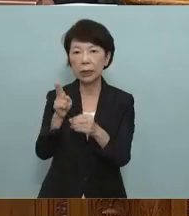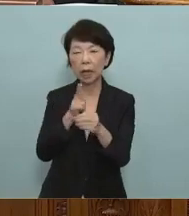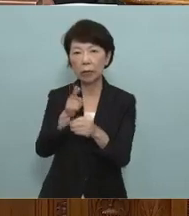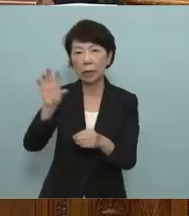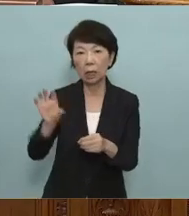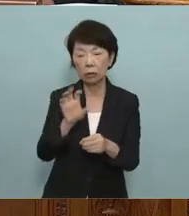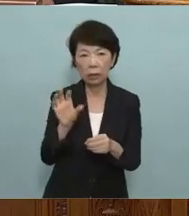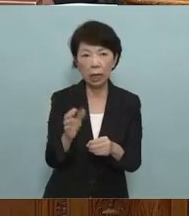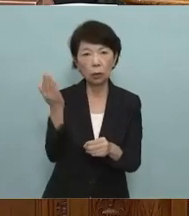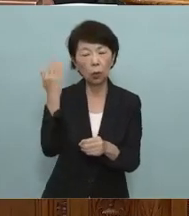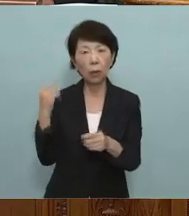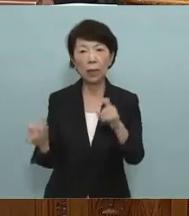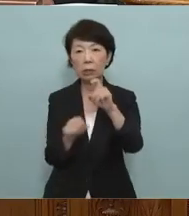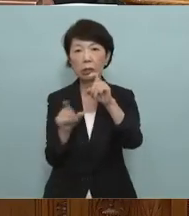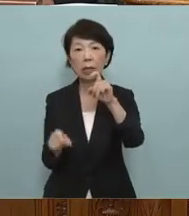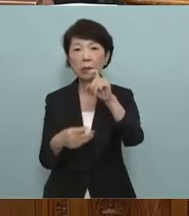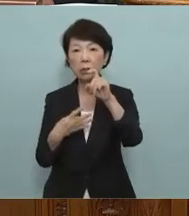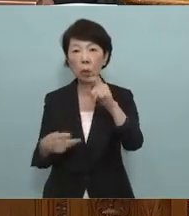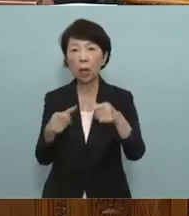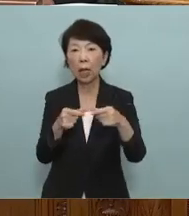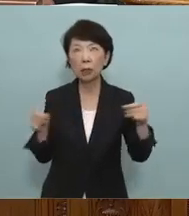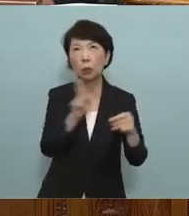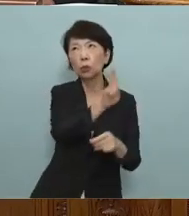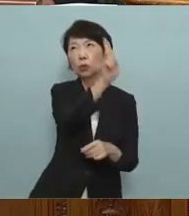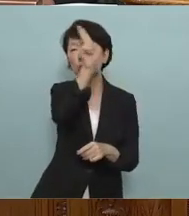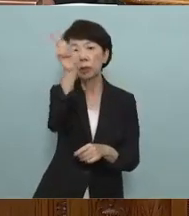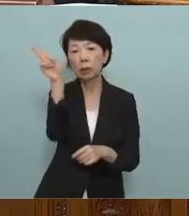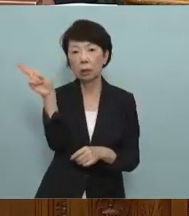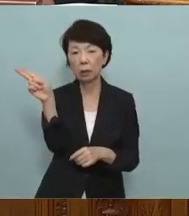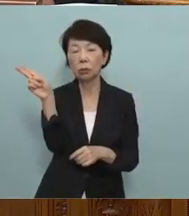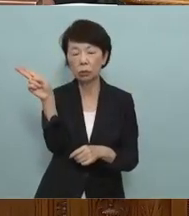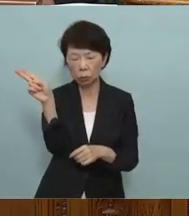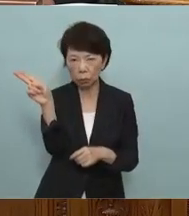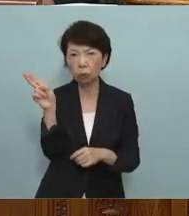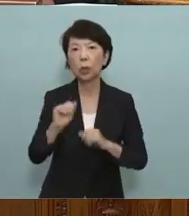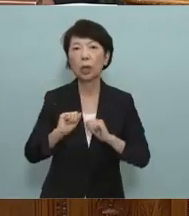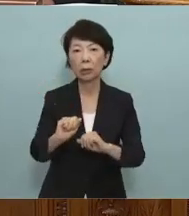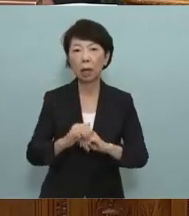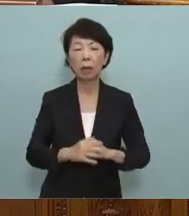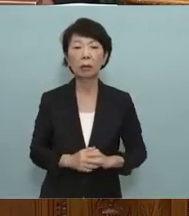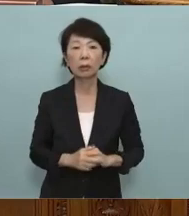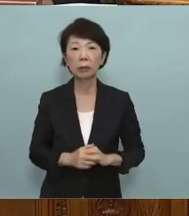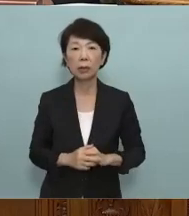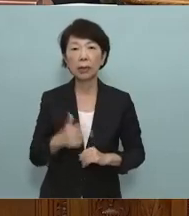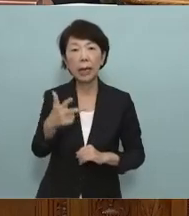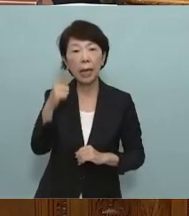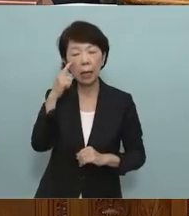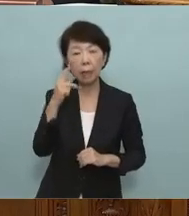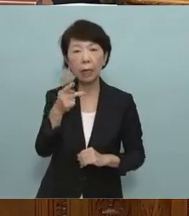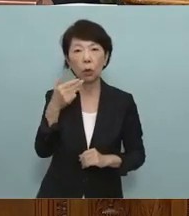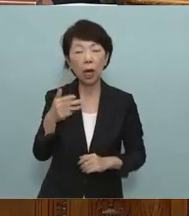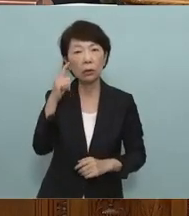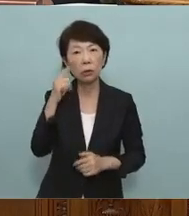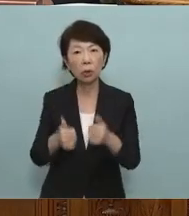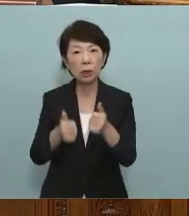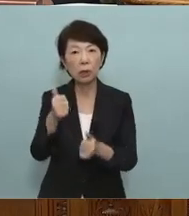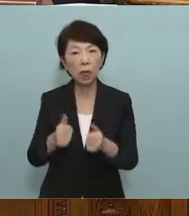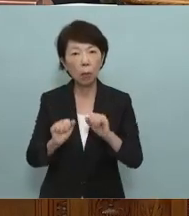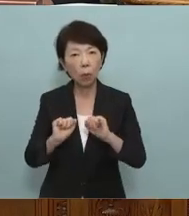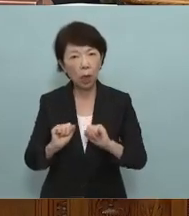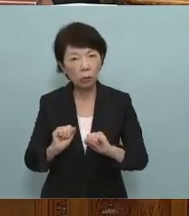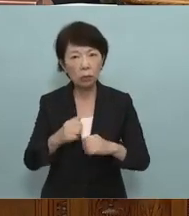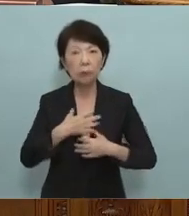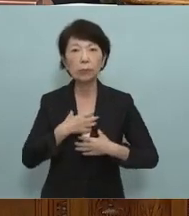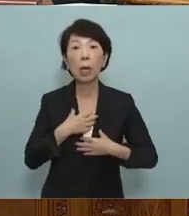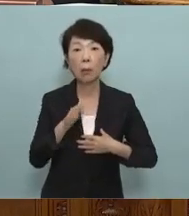4日には日本上空を通過させるという暴挙に出ました。 7回目の核実験が行われる懸念